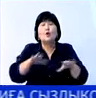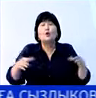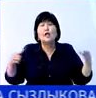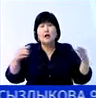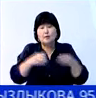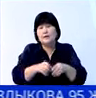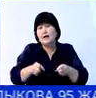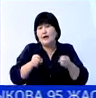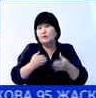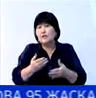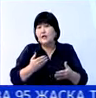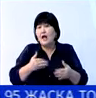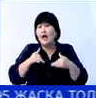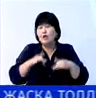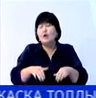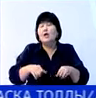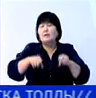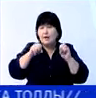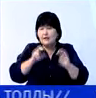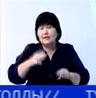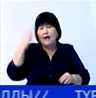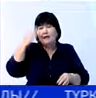бірлесіп, қылмыстың алдын алу мақсатында арнайы рейд